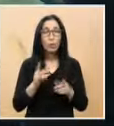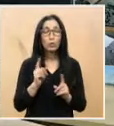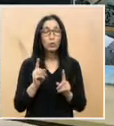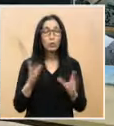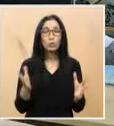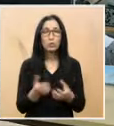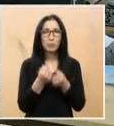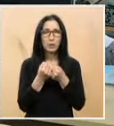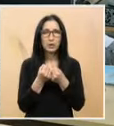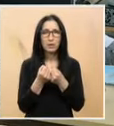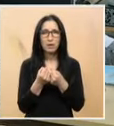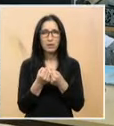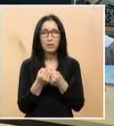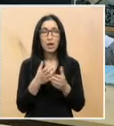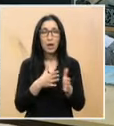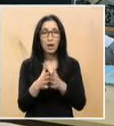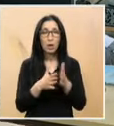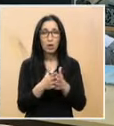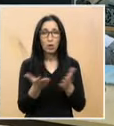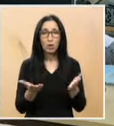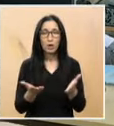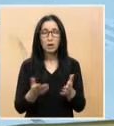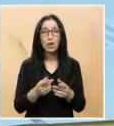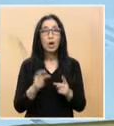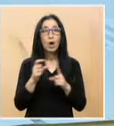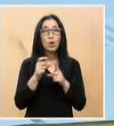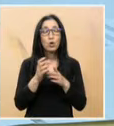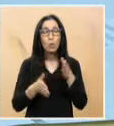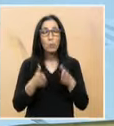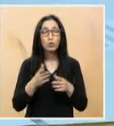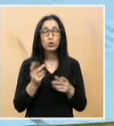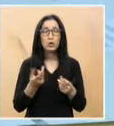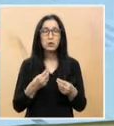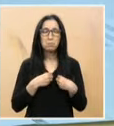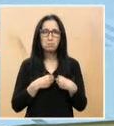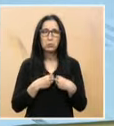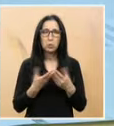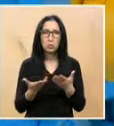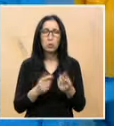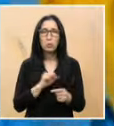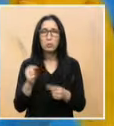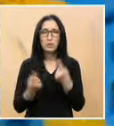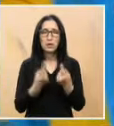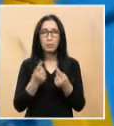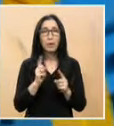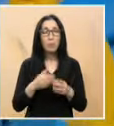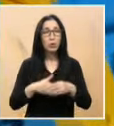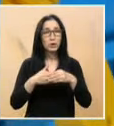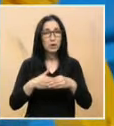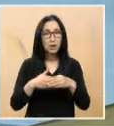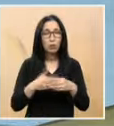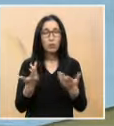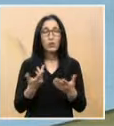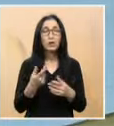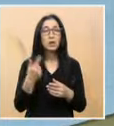които спасяват хора. Роботчетата са дружелюбни и забавни. Могат да се ръкуват,